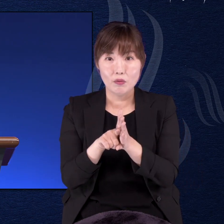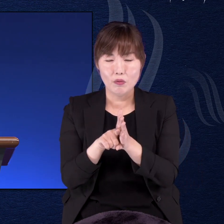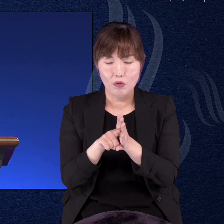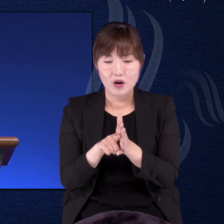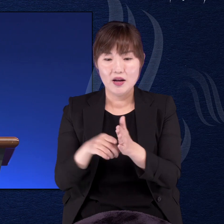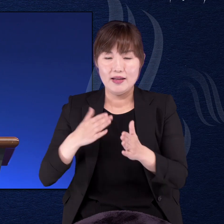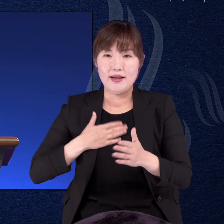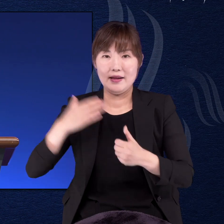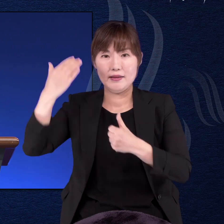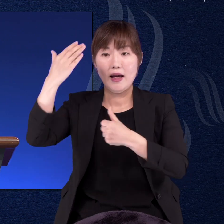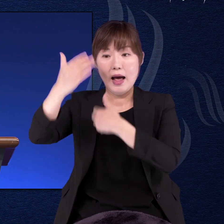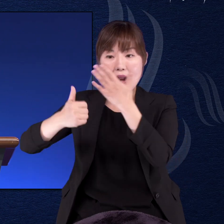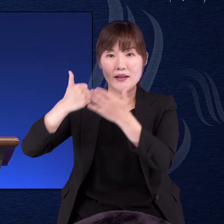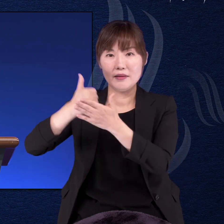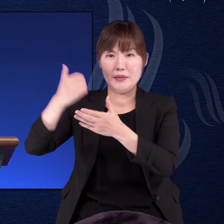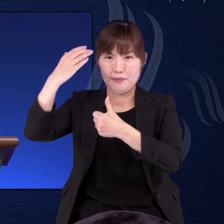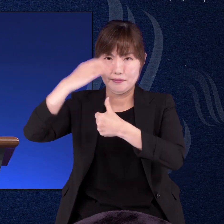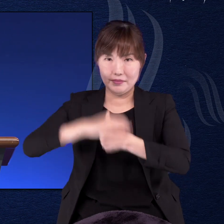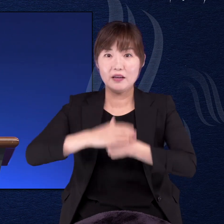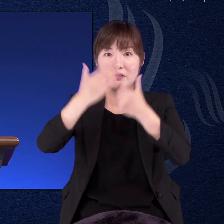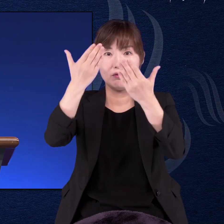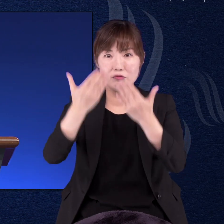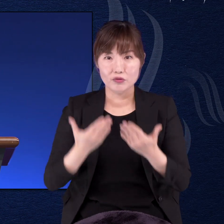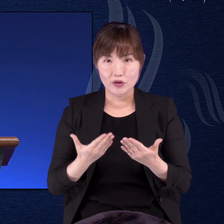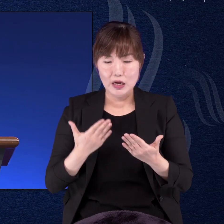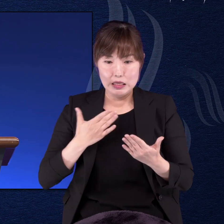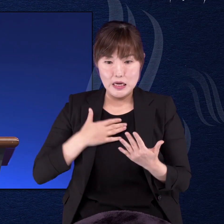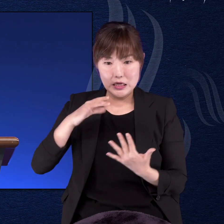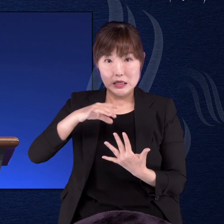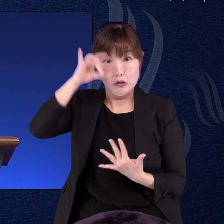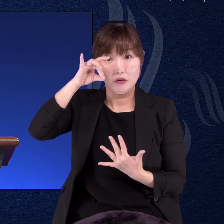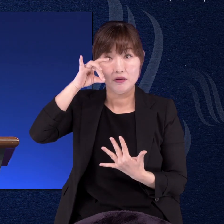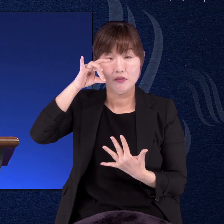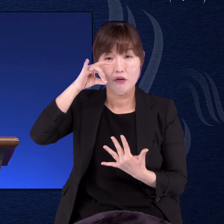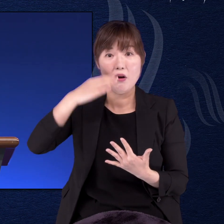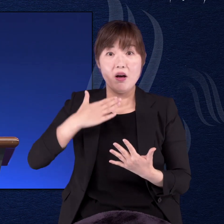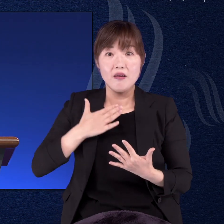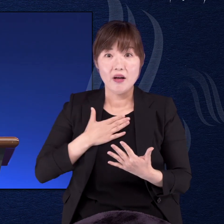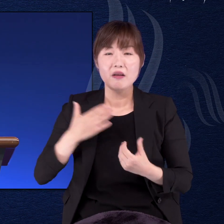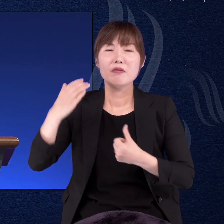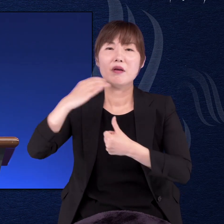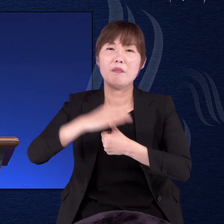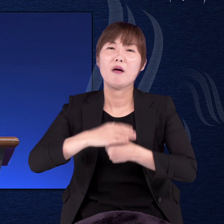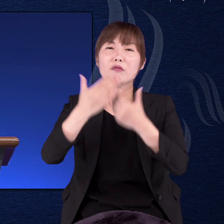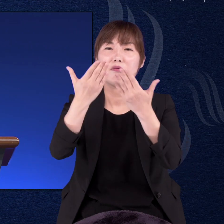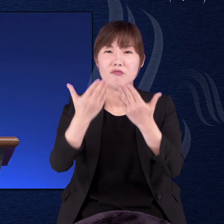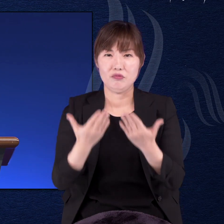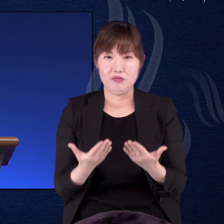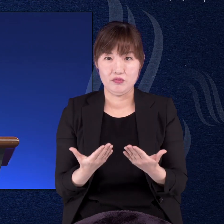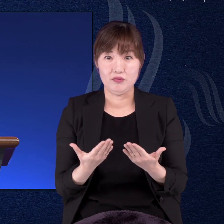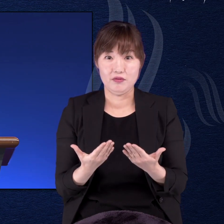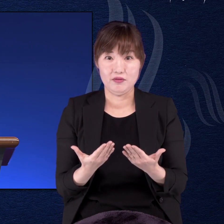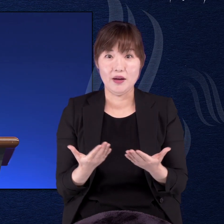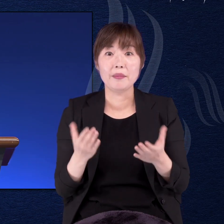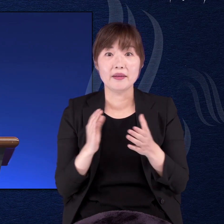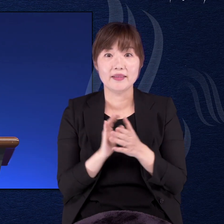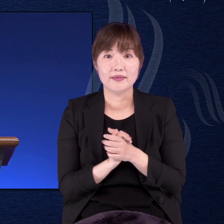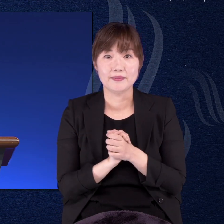맡긴다 하면서 나를 택하셨다는 거예요. 와,